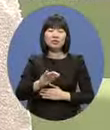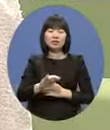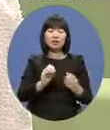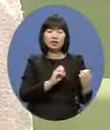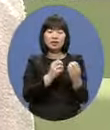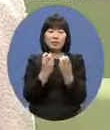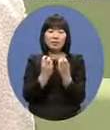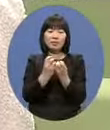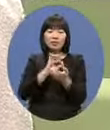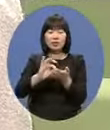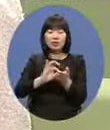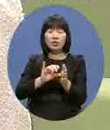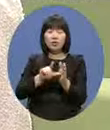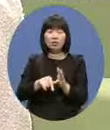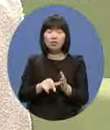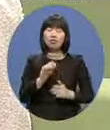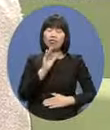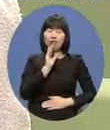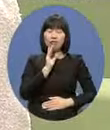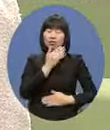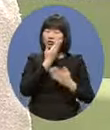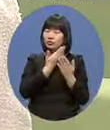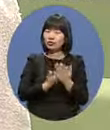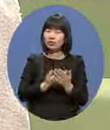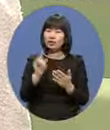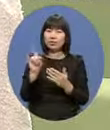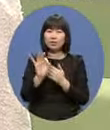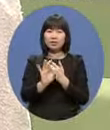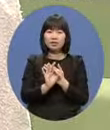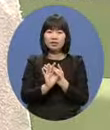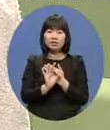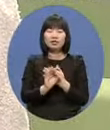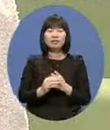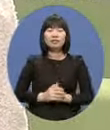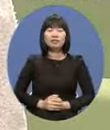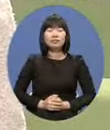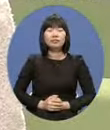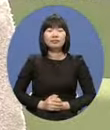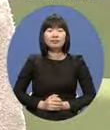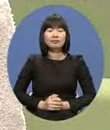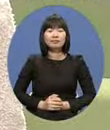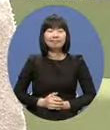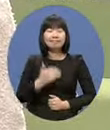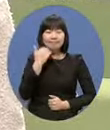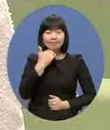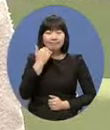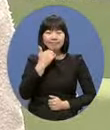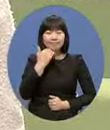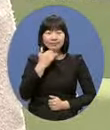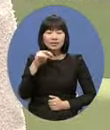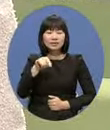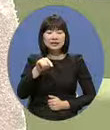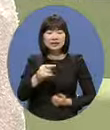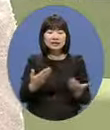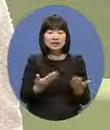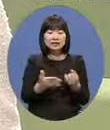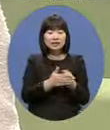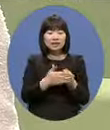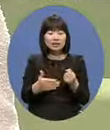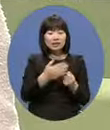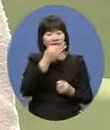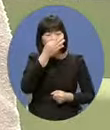대화법을 할 때 정말 정 중요한게 뭐냐면은 어 누구 누가이 일 때문에